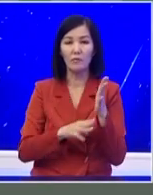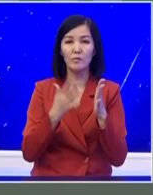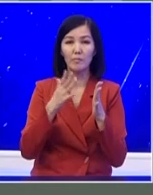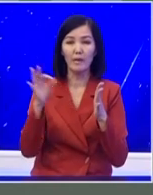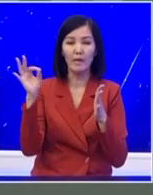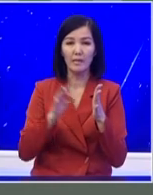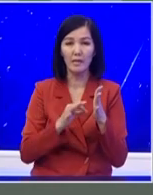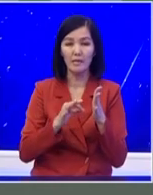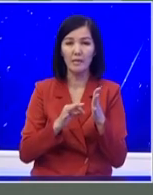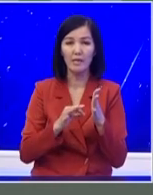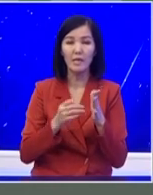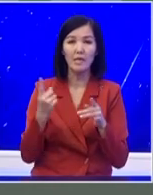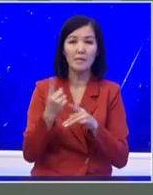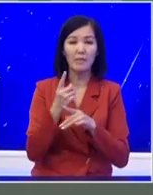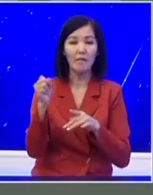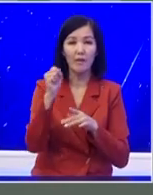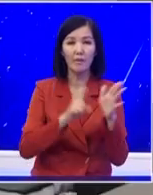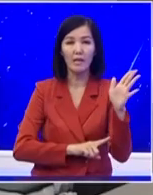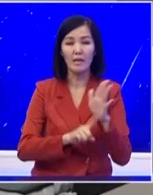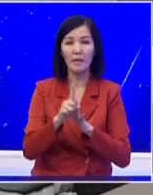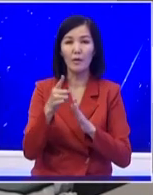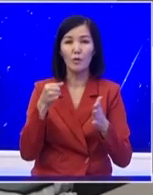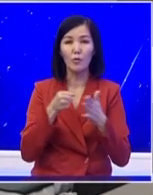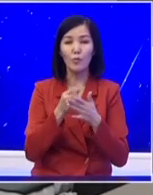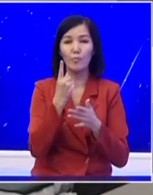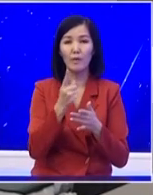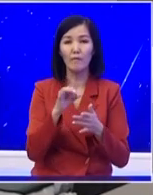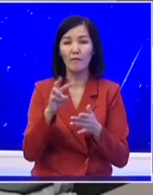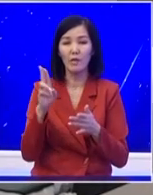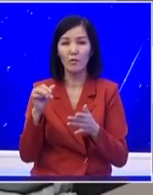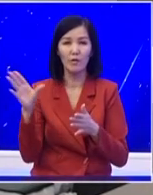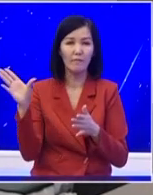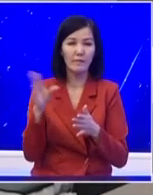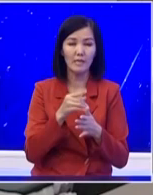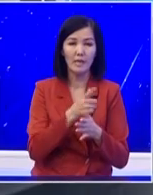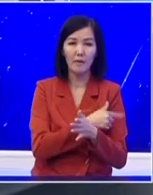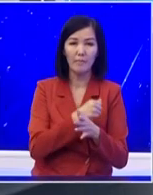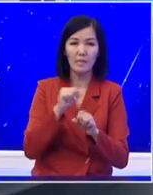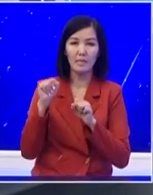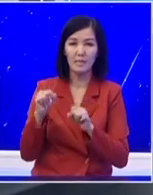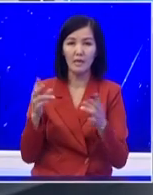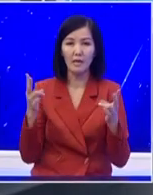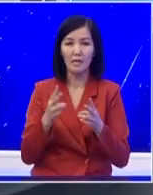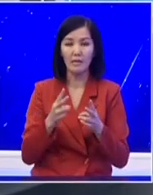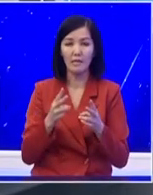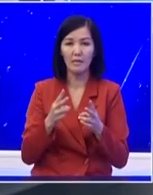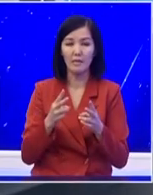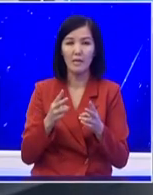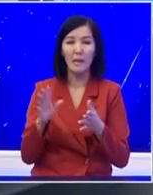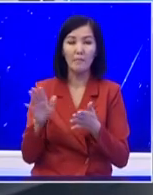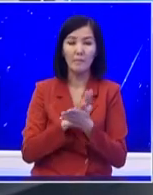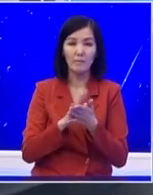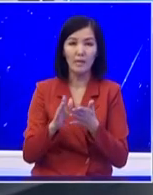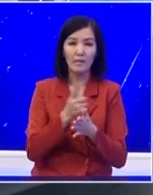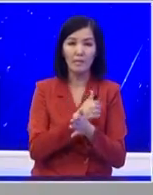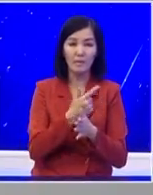в льготный период с 1 апреля по 1 июля. Тем не менее, все граждане, независимо от страховки, имеют право на гарантированный объем бесплатной